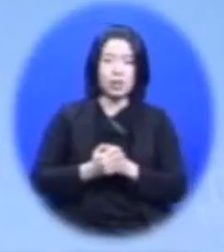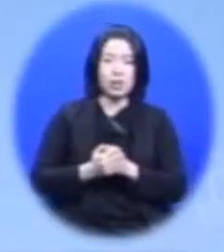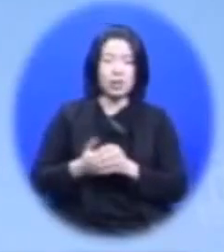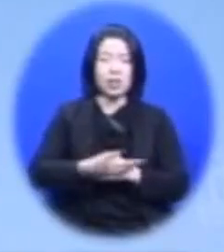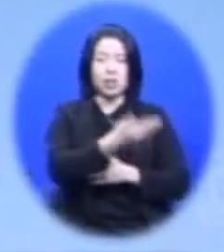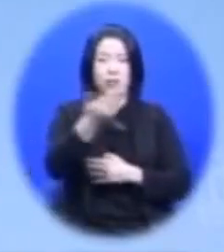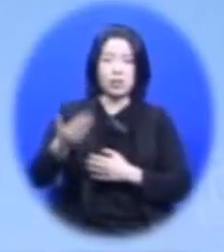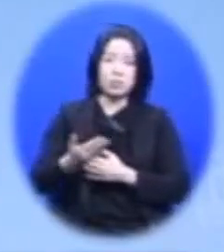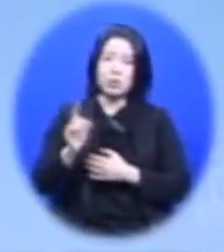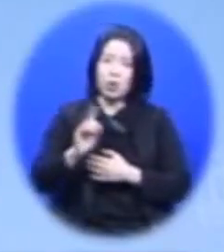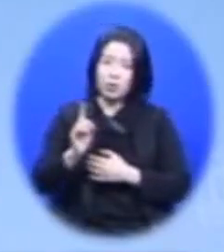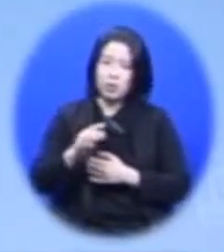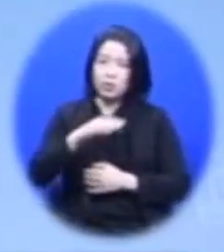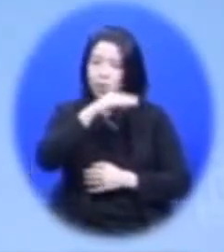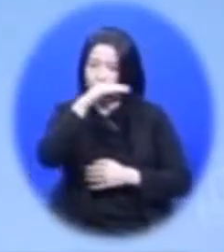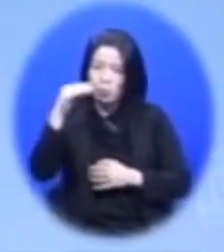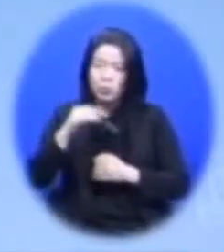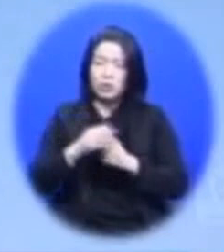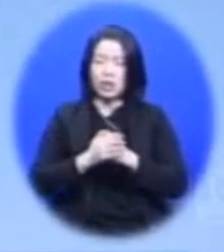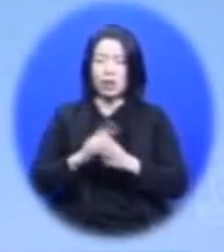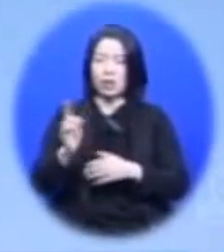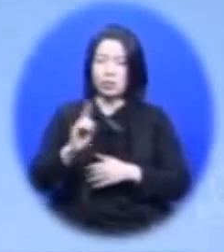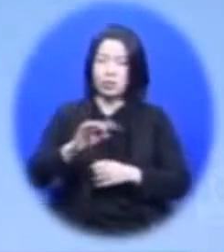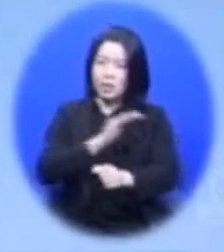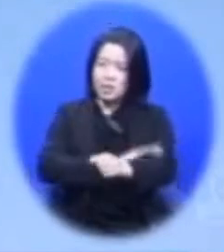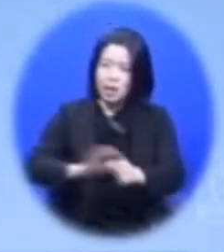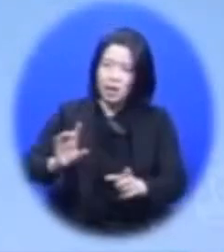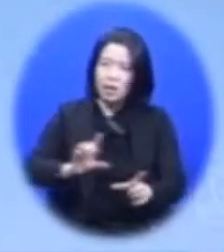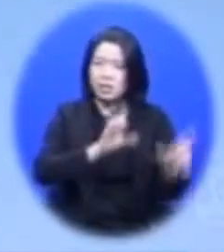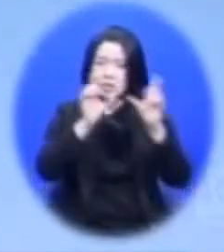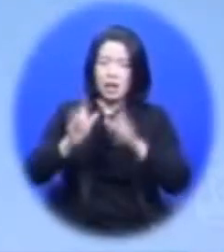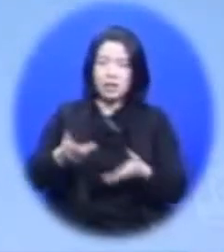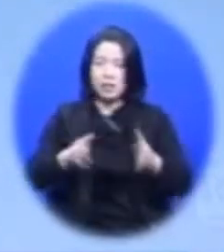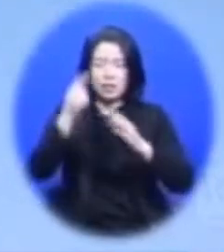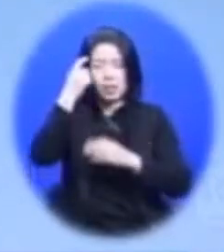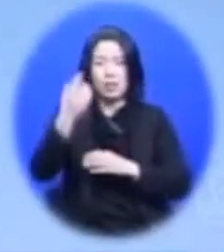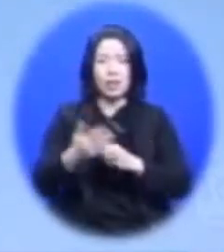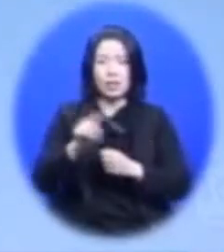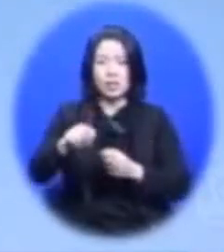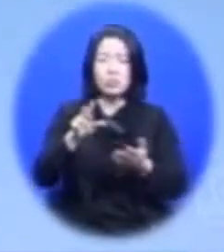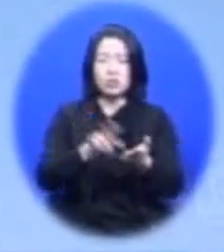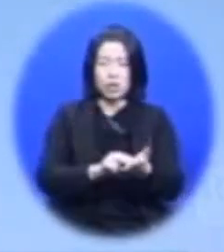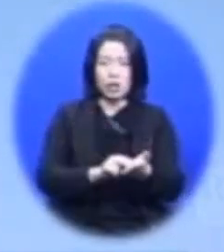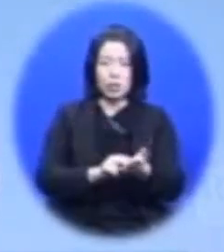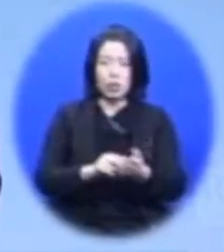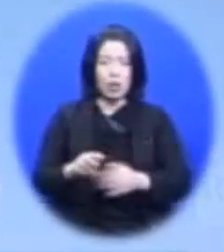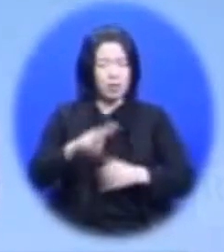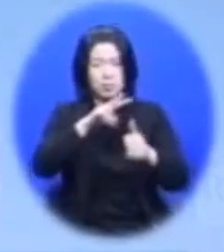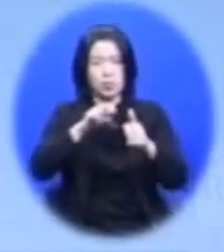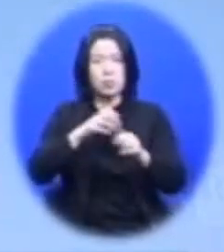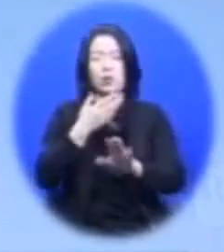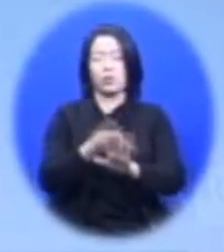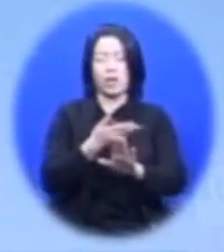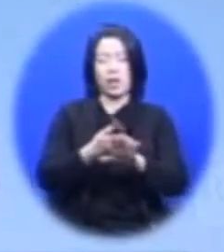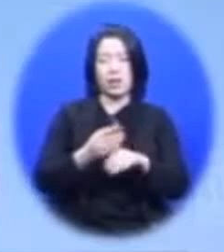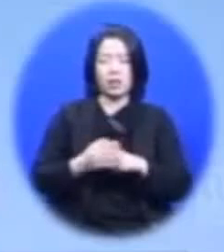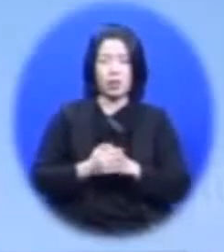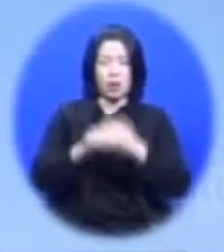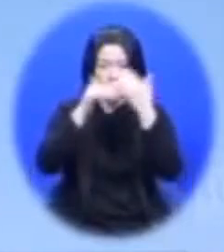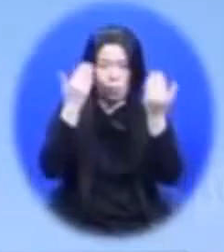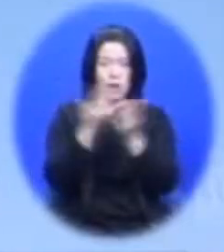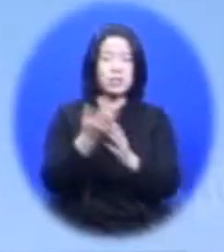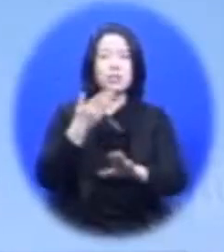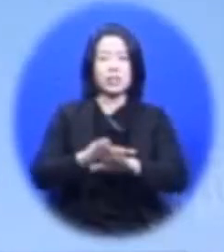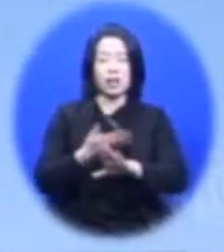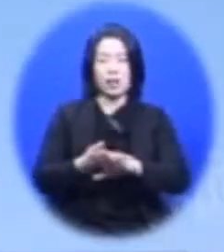여러분, 어떤 게 옳으냐, 어떤 게 잘 사는 길이냐, 이 문제하고 미움하고는 달라요. 완전히